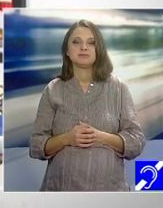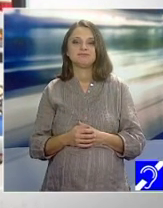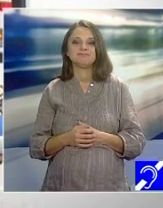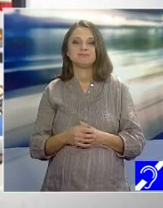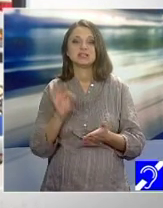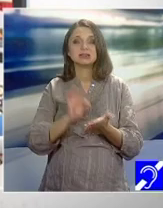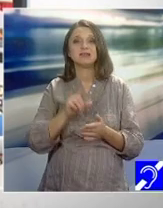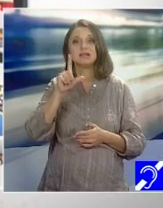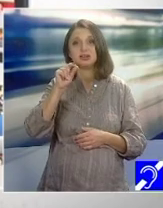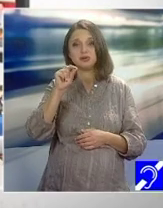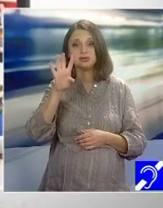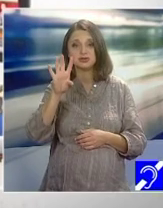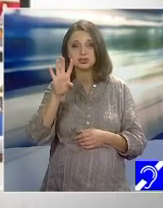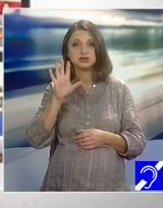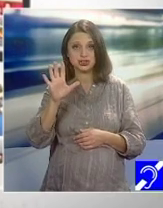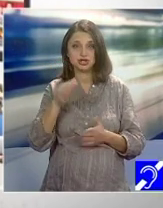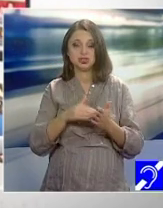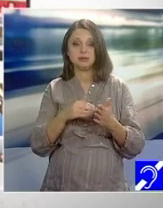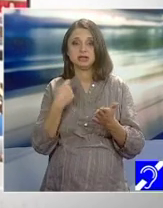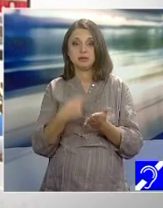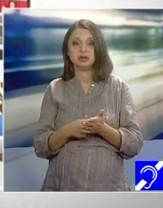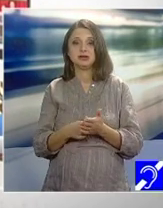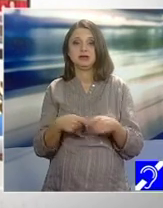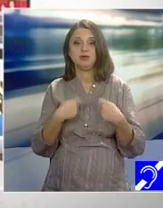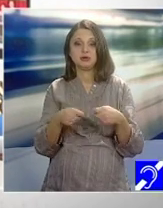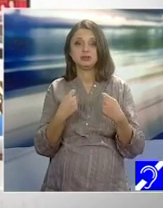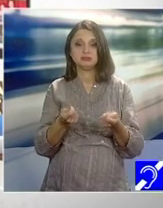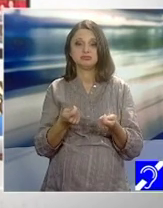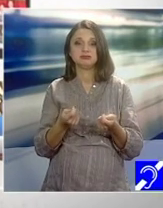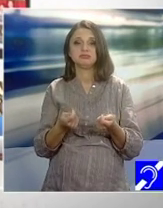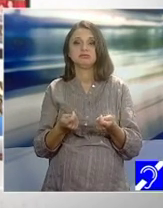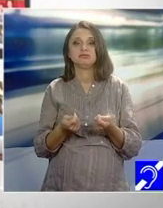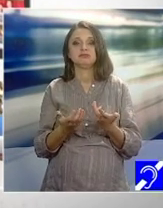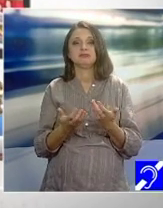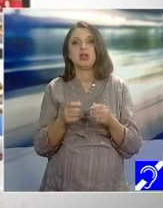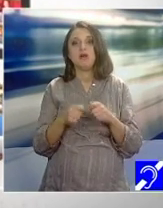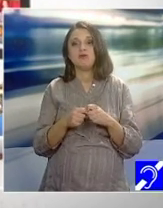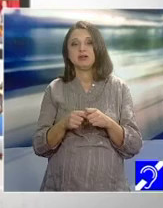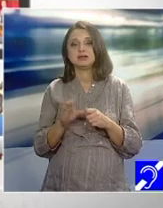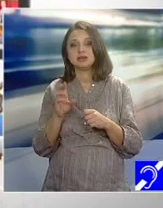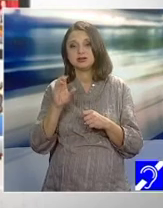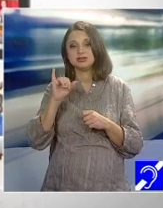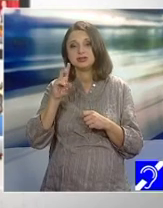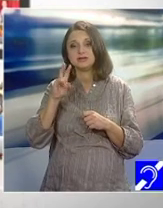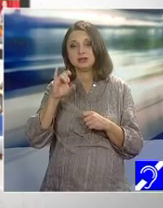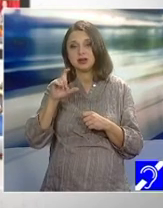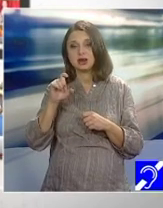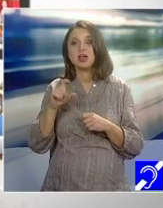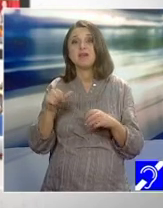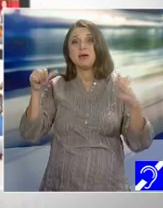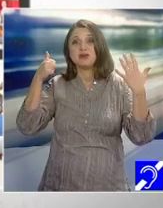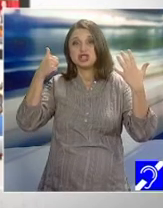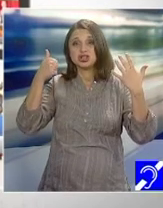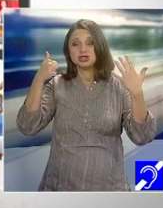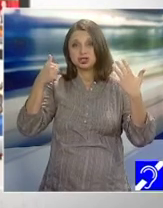plătim contribuțiile conform convențiilor civile, avem nevoie până în 25 de 6.000 de lei ca să putem să fim la